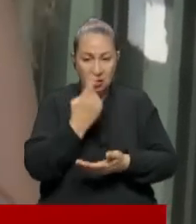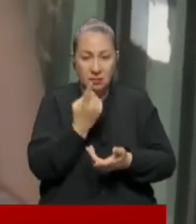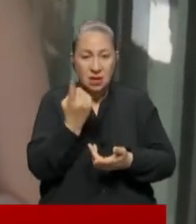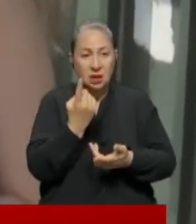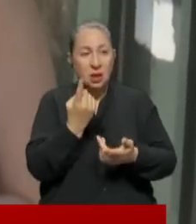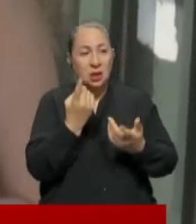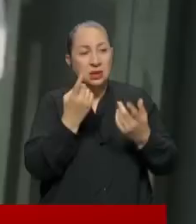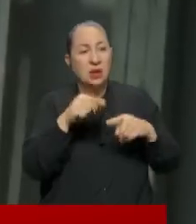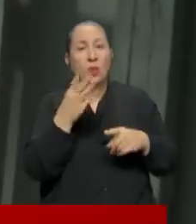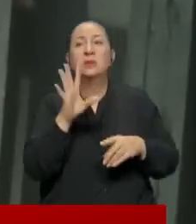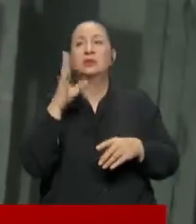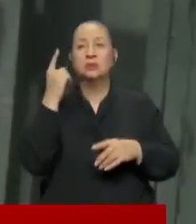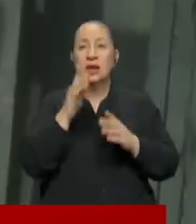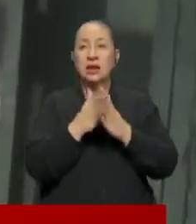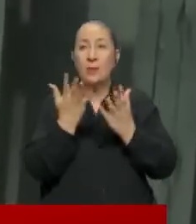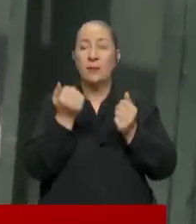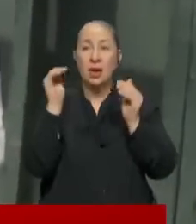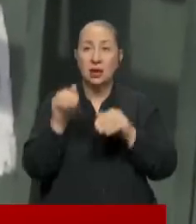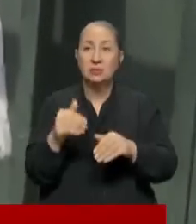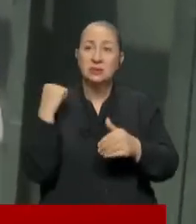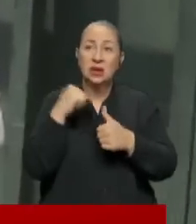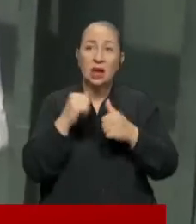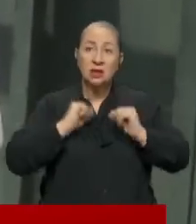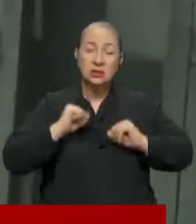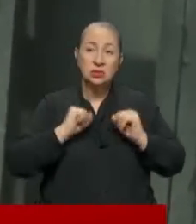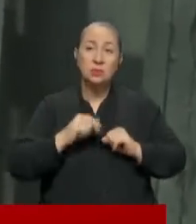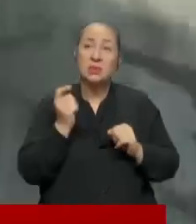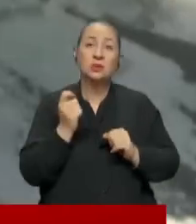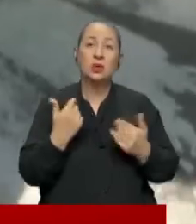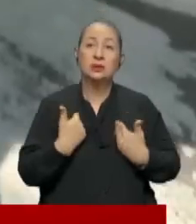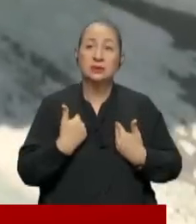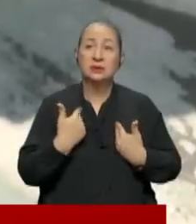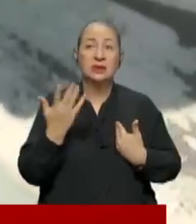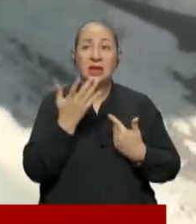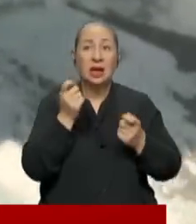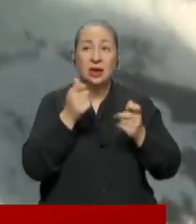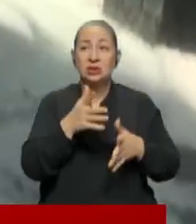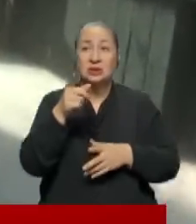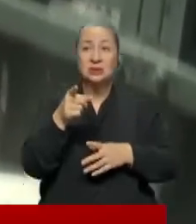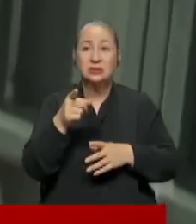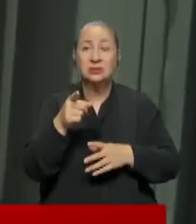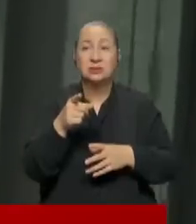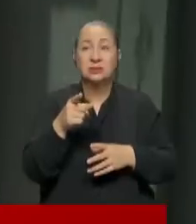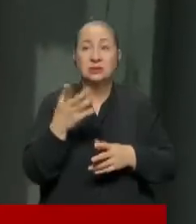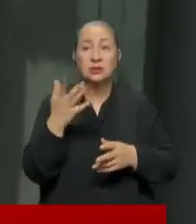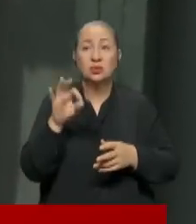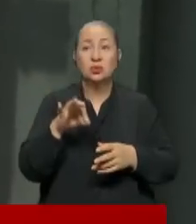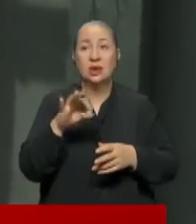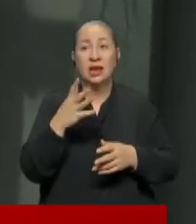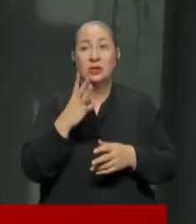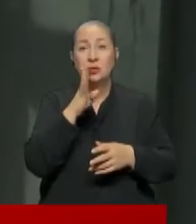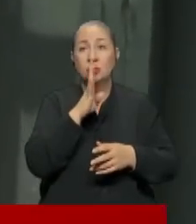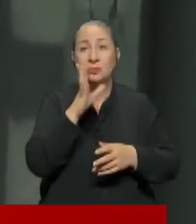olmadığını düşünmeye başladık. Kitap almaya geldim mesela. Tekrar hazırlanıyoruz mecburen. Ne kadar harcama yaptınız? Yani şu an herhalde